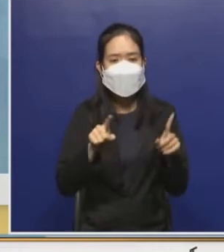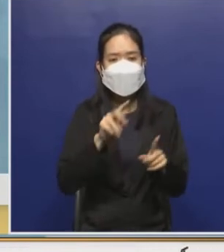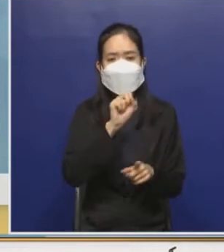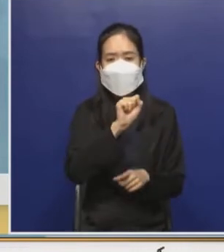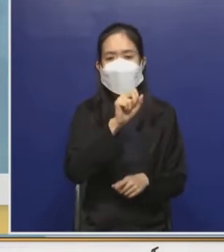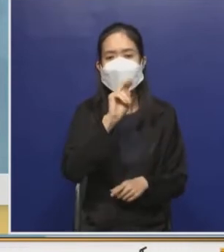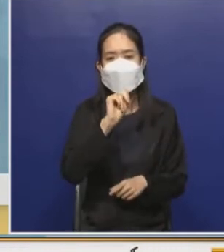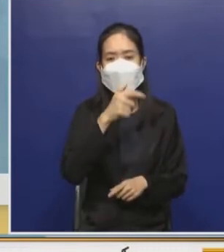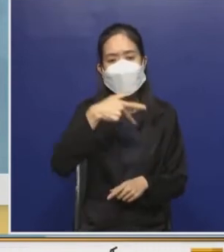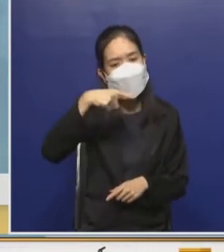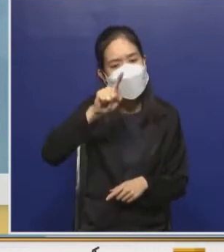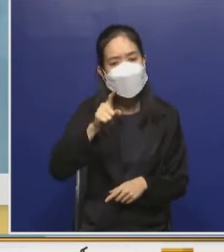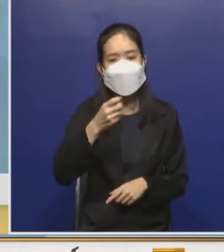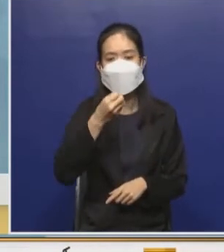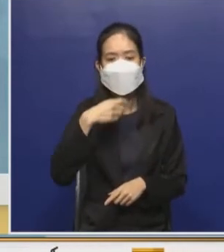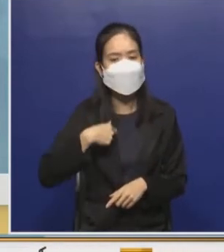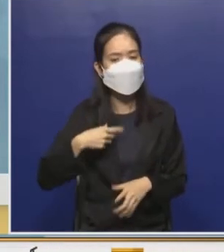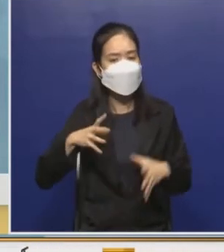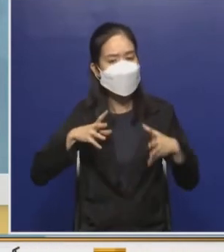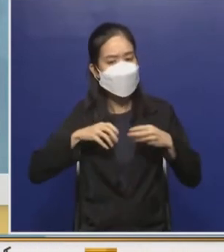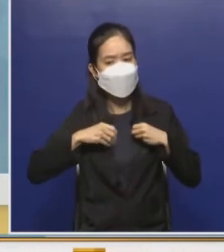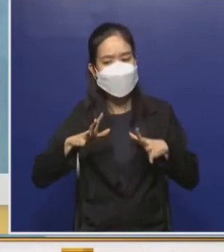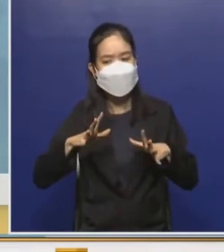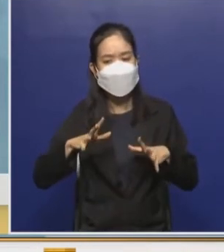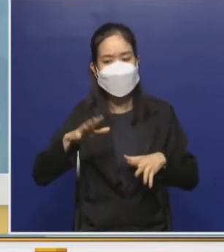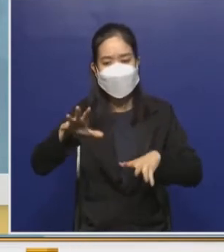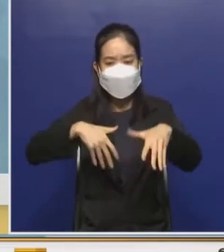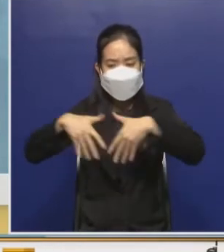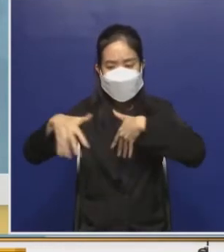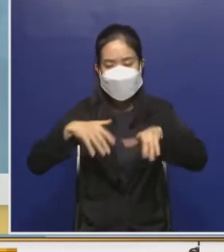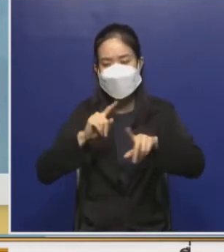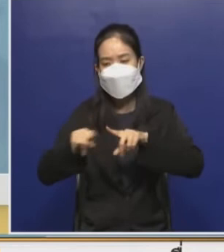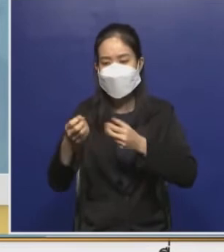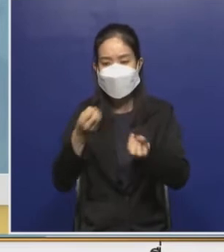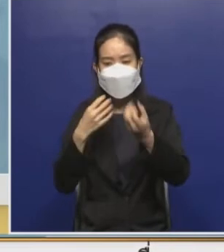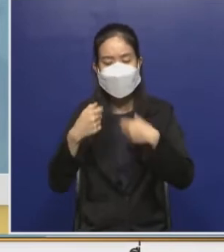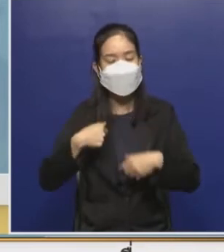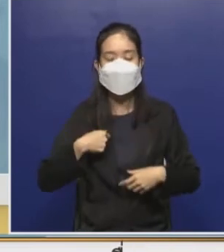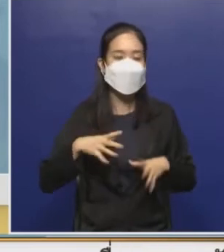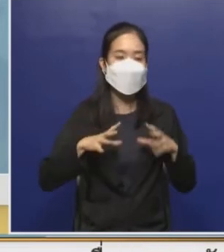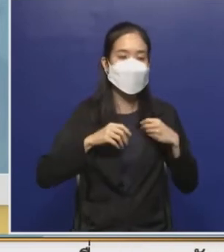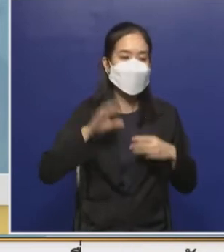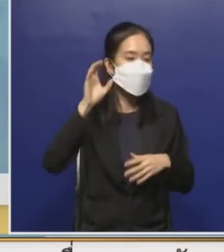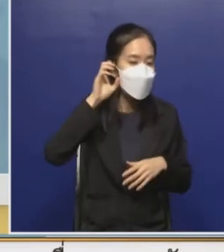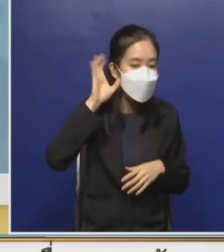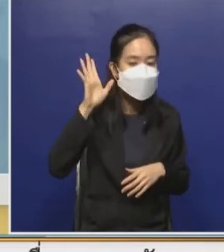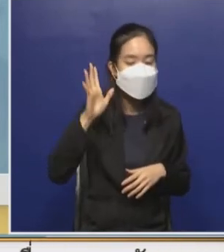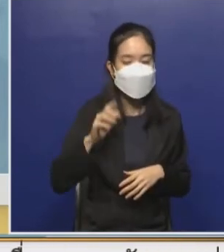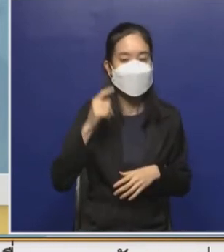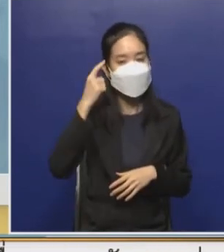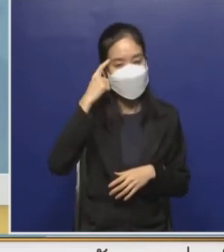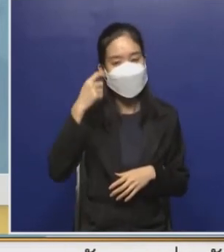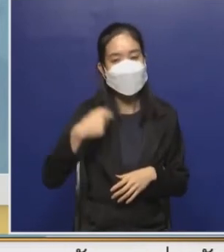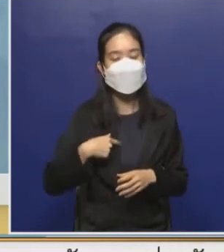ครเลยครจดทำietnam poundsตามกรอบคามคิดของตนเองเป็หลกครับนี่คอปัหาคร